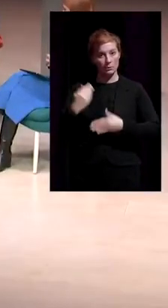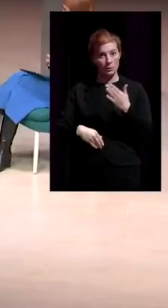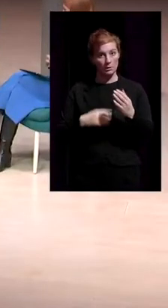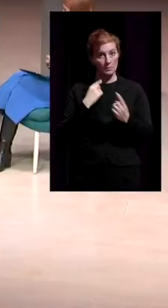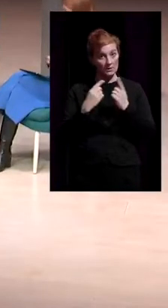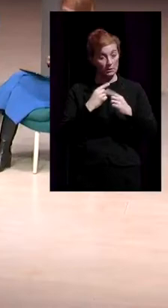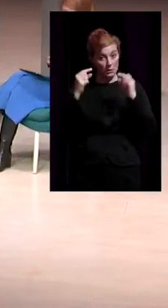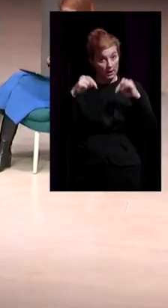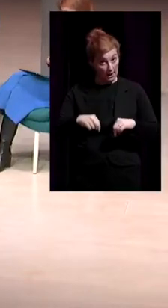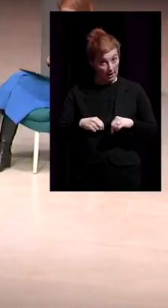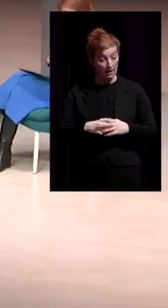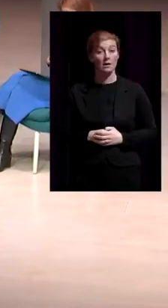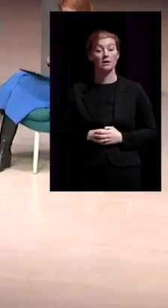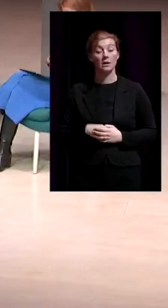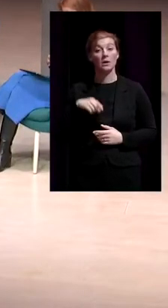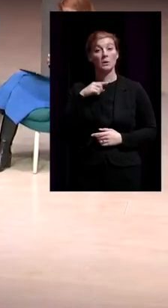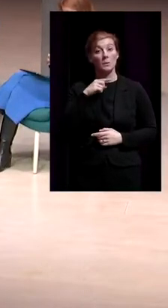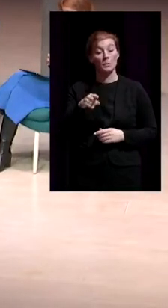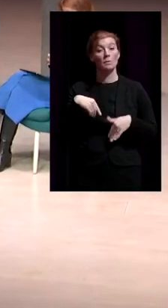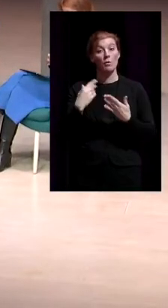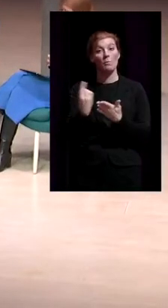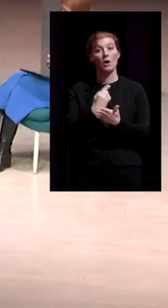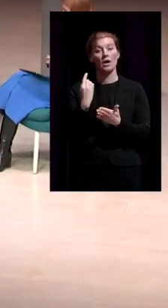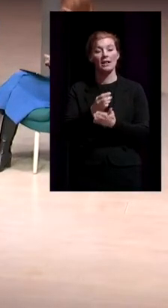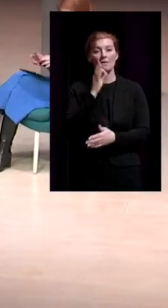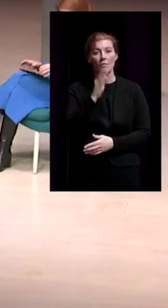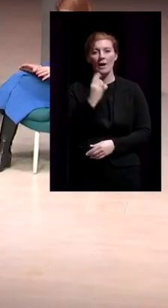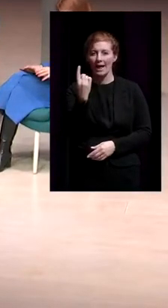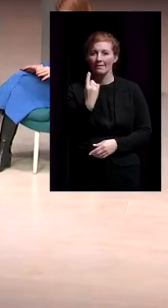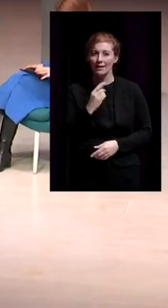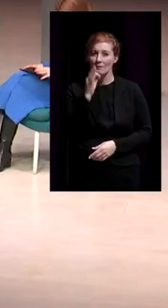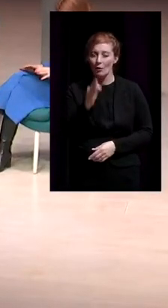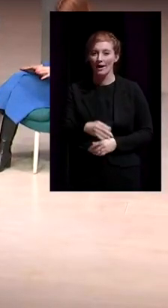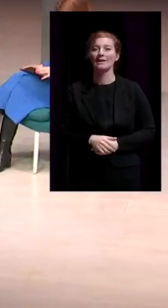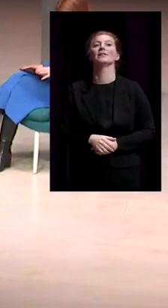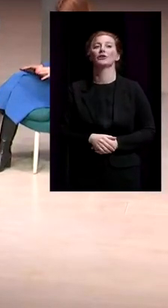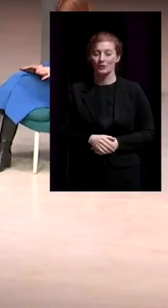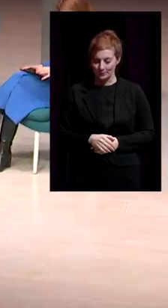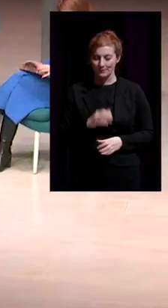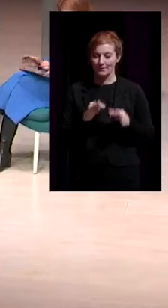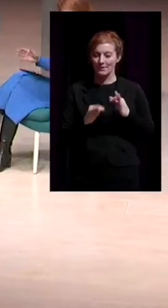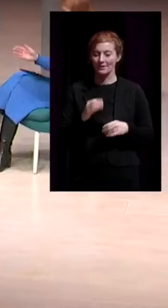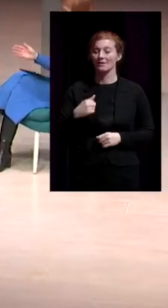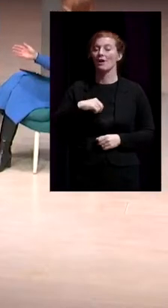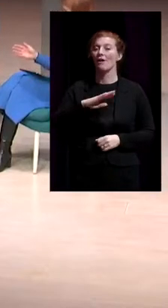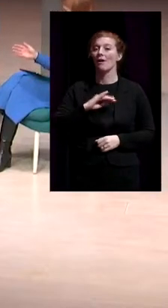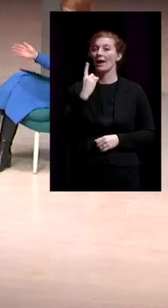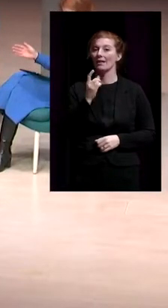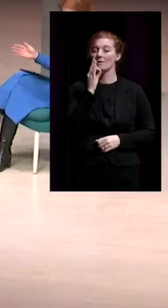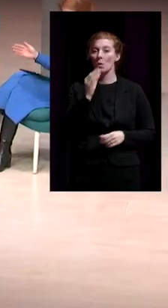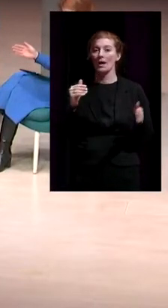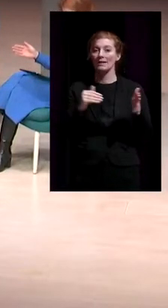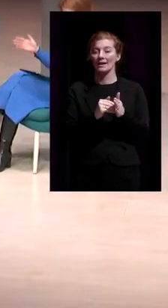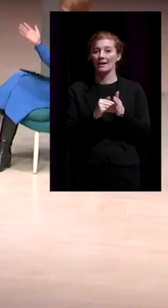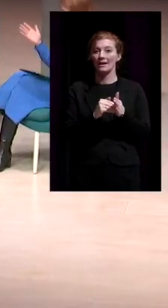paneldiskussionen. Du får möjligheten att ställa en fråga till. Ja, då har jag en fråga